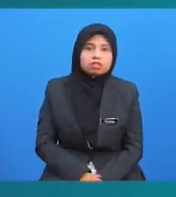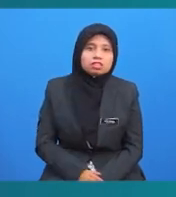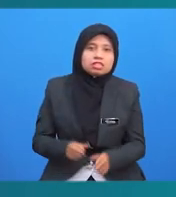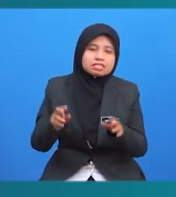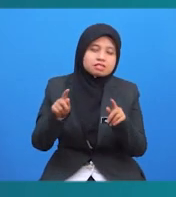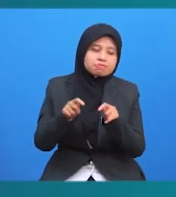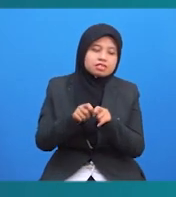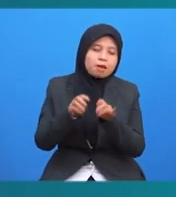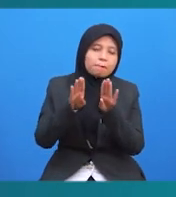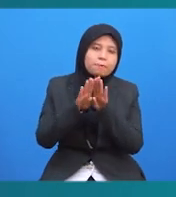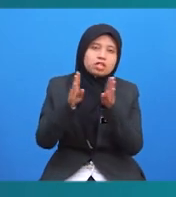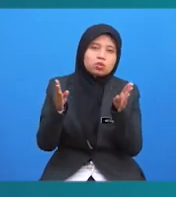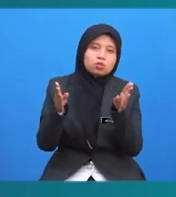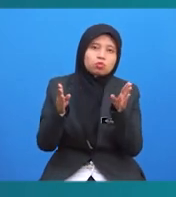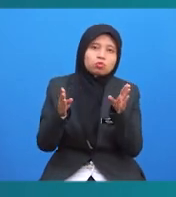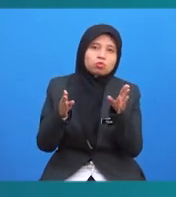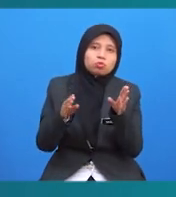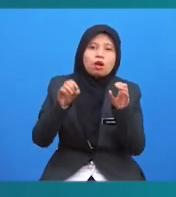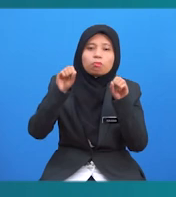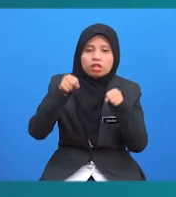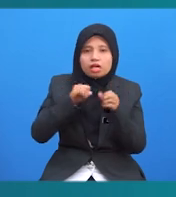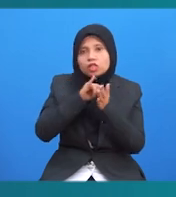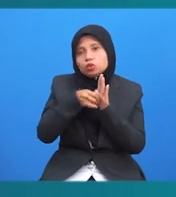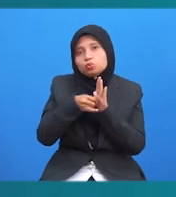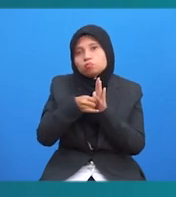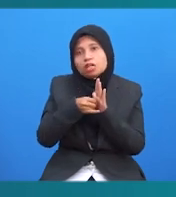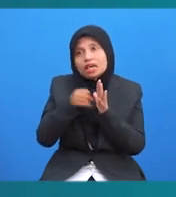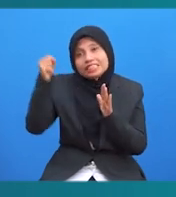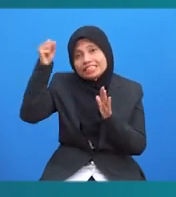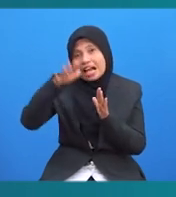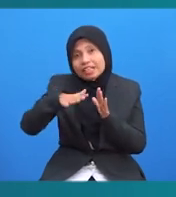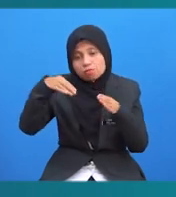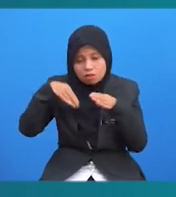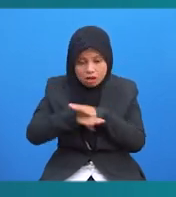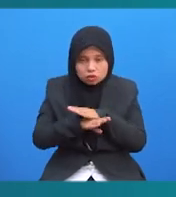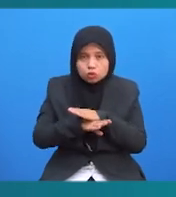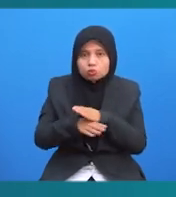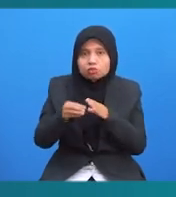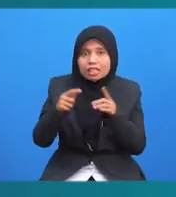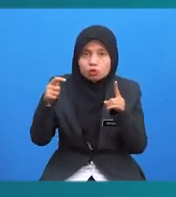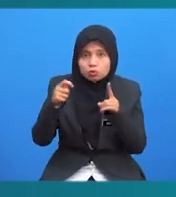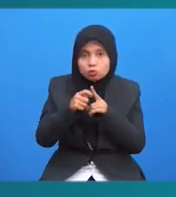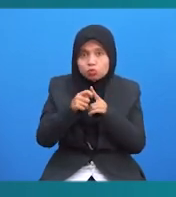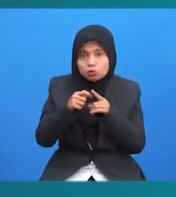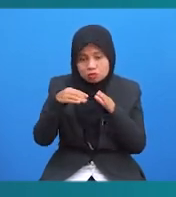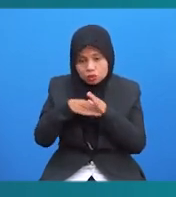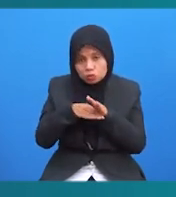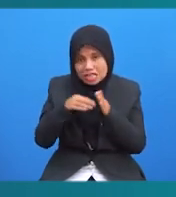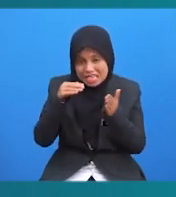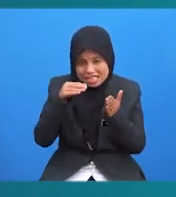pintu yang membenarkan sejumlah cahaya masuk dan lalu melalui lensa dan menuju ke sensor kamera.